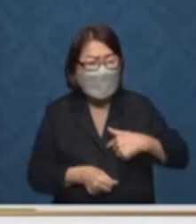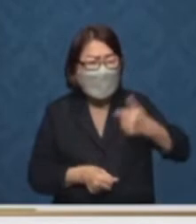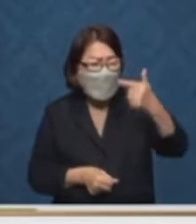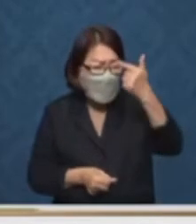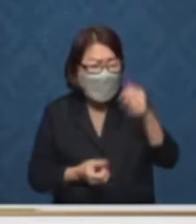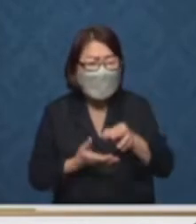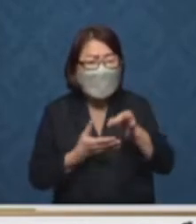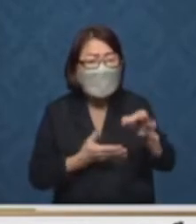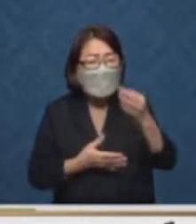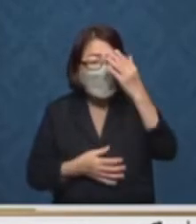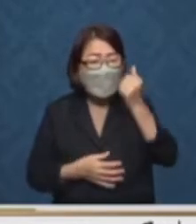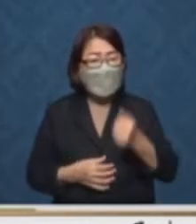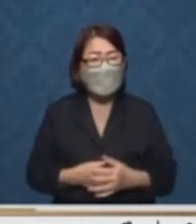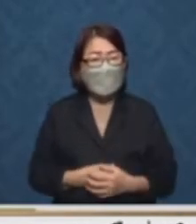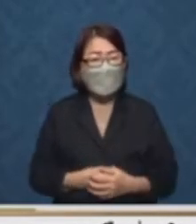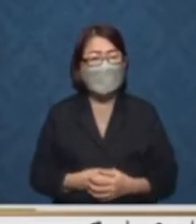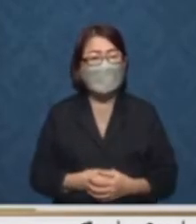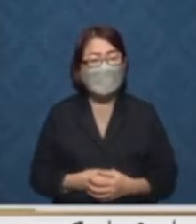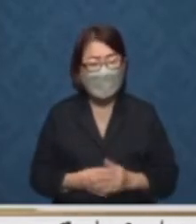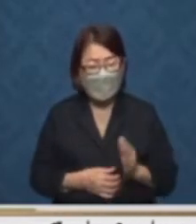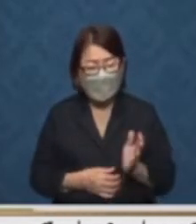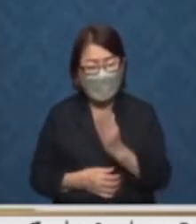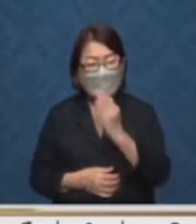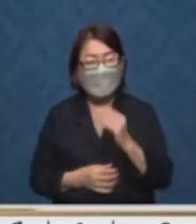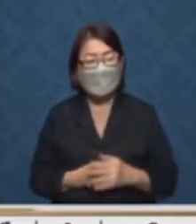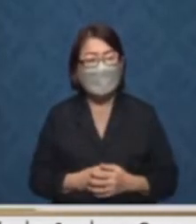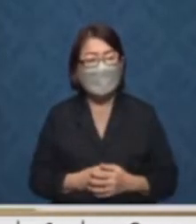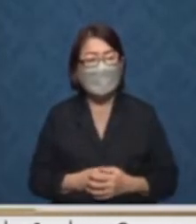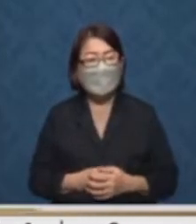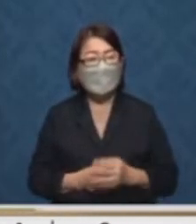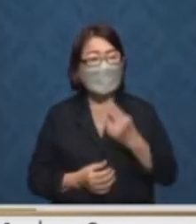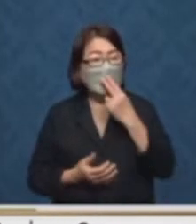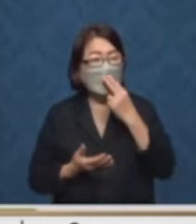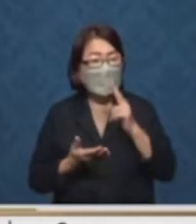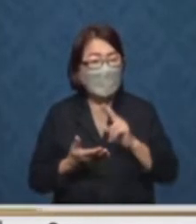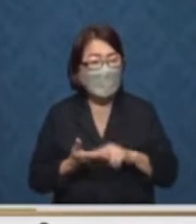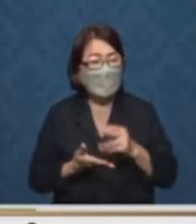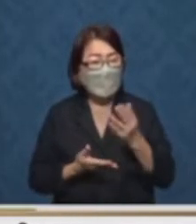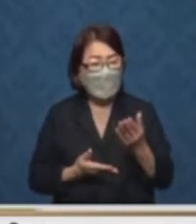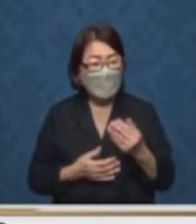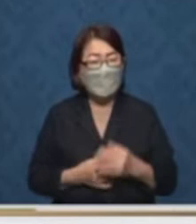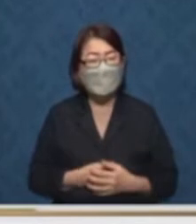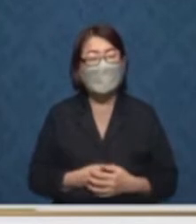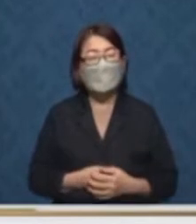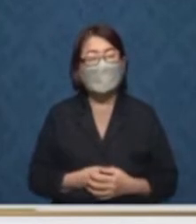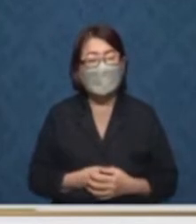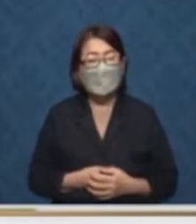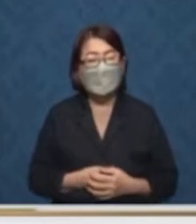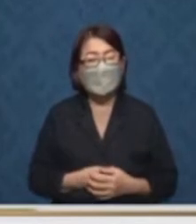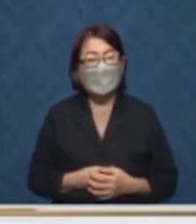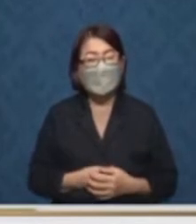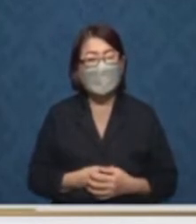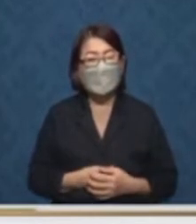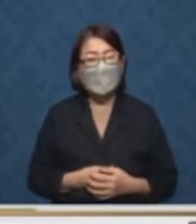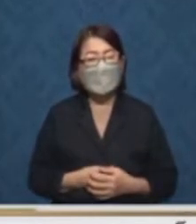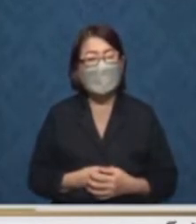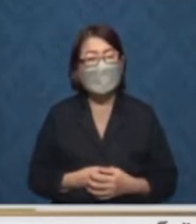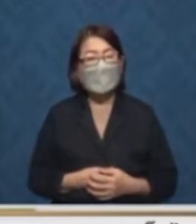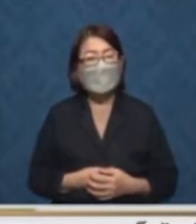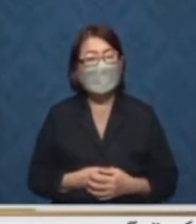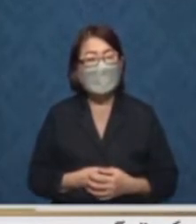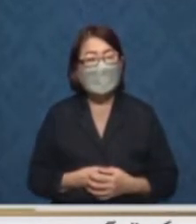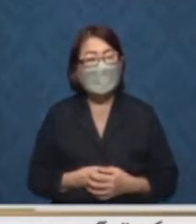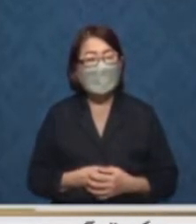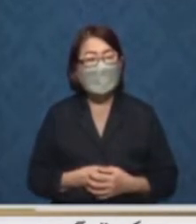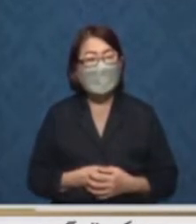มถัดไปครับนี่คือจดสายถัดไปครับนี่คือจดหมายครับรอยัลไทย